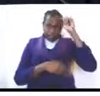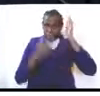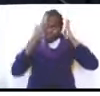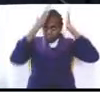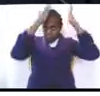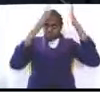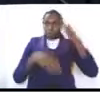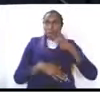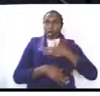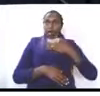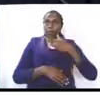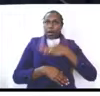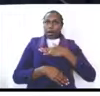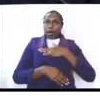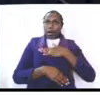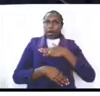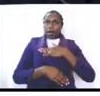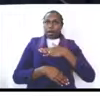wetu